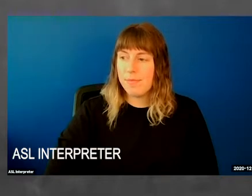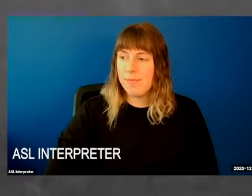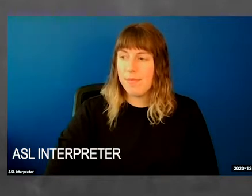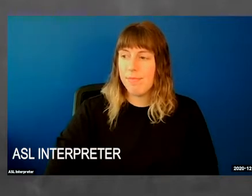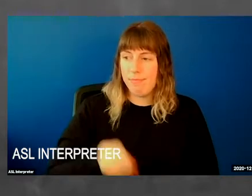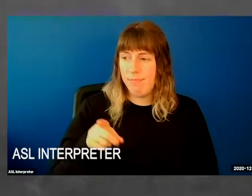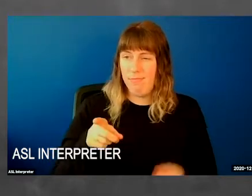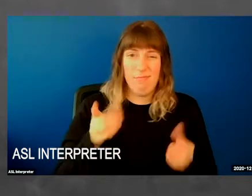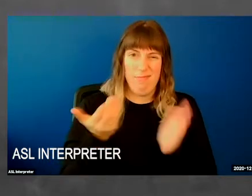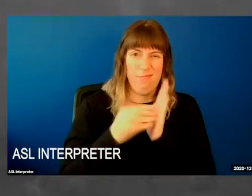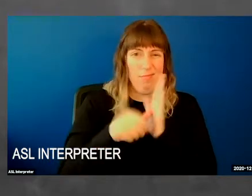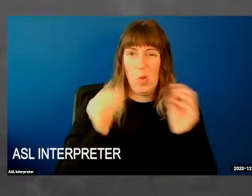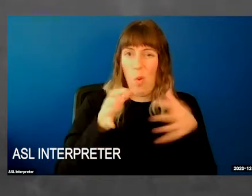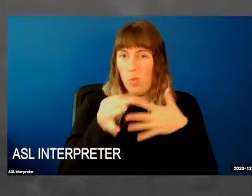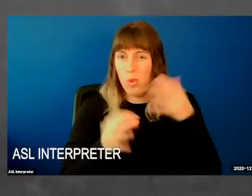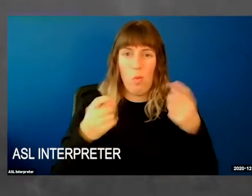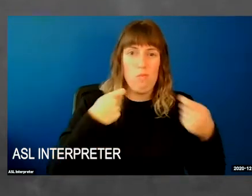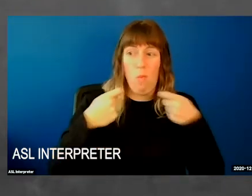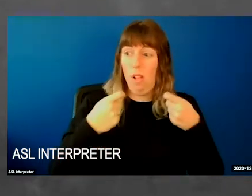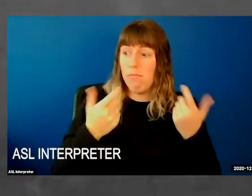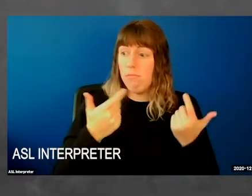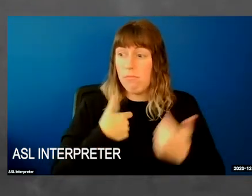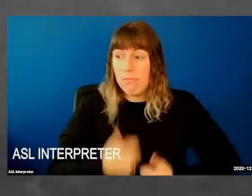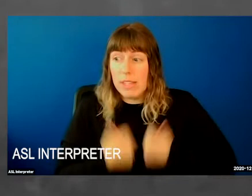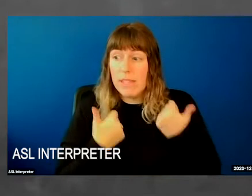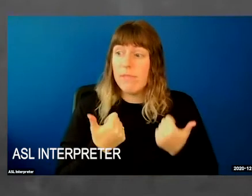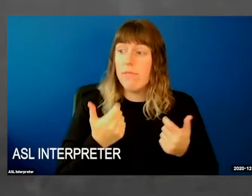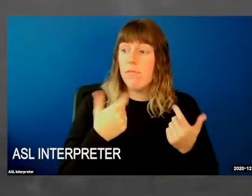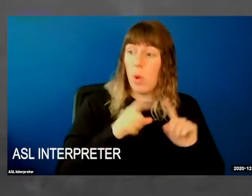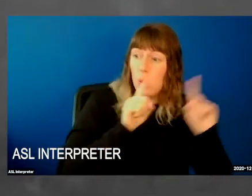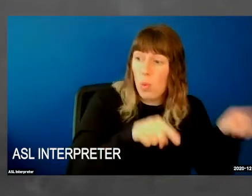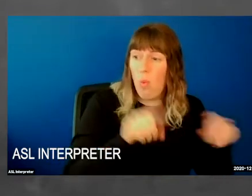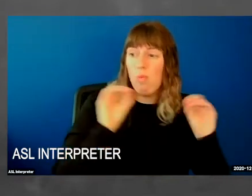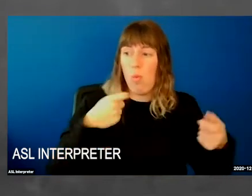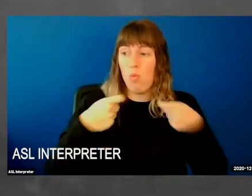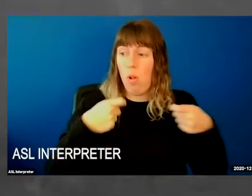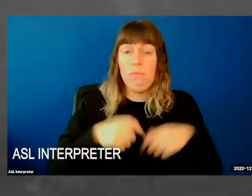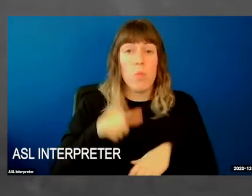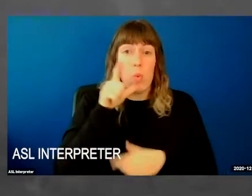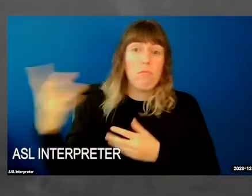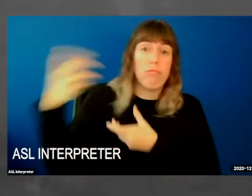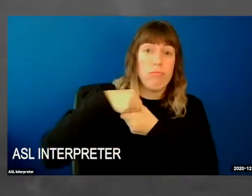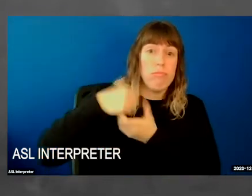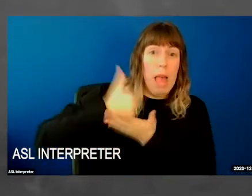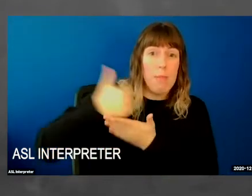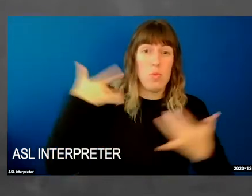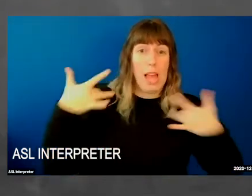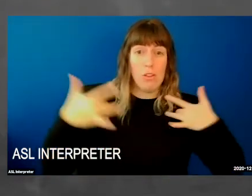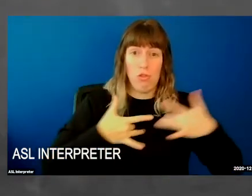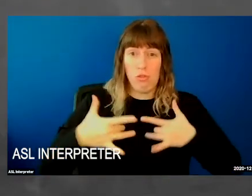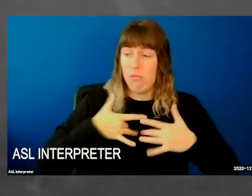Donc, tu n'as aucun choix dans ta vie personnelle. Tu n'as aucun choix sur qui touche ton corps pour te fournir de